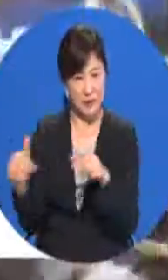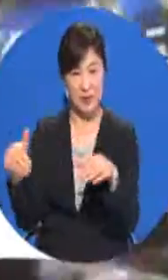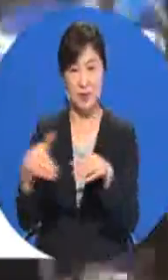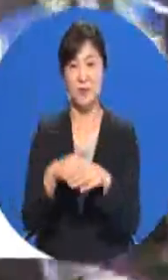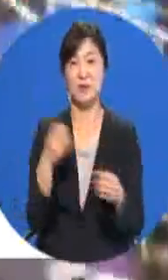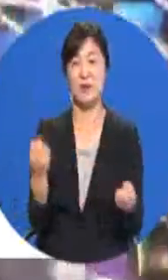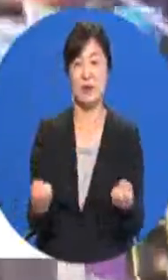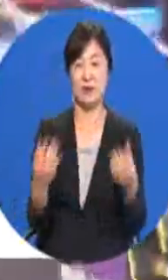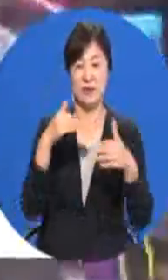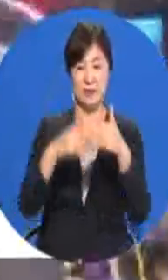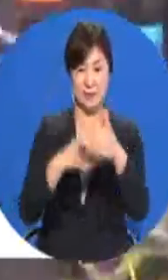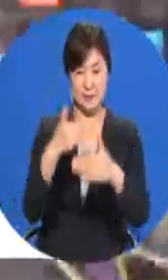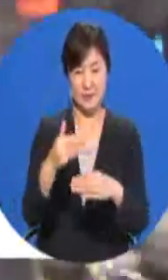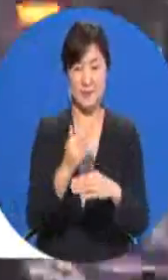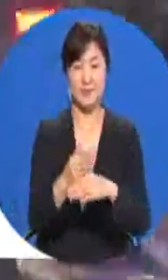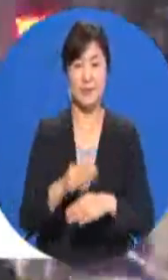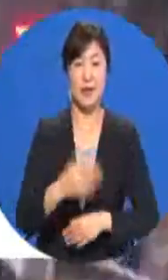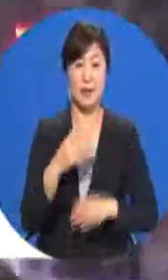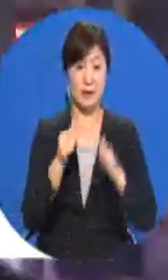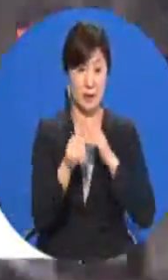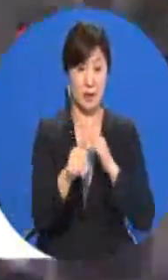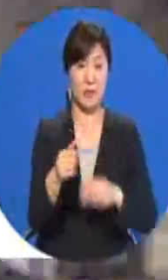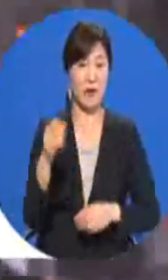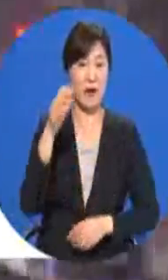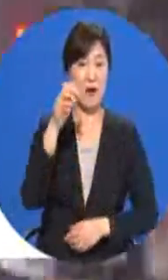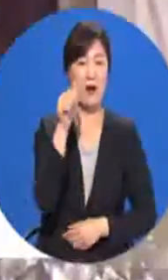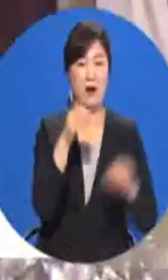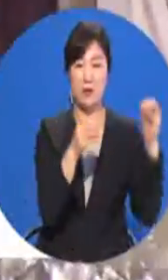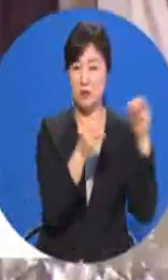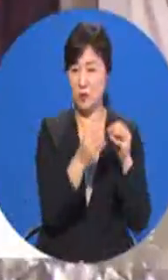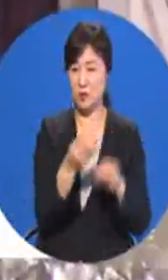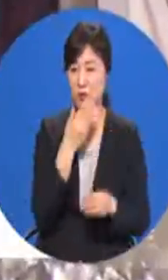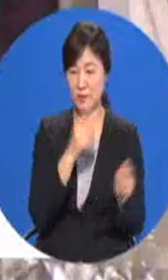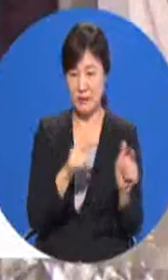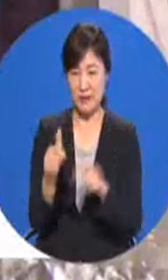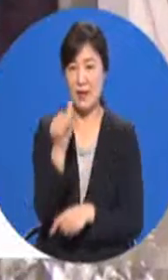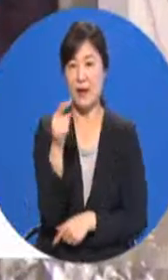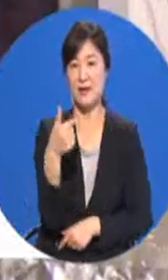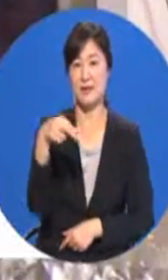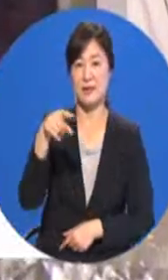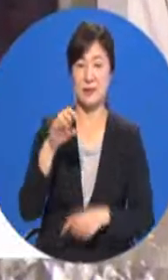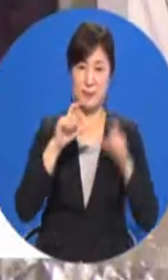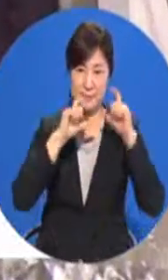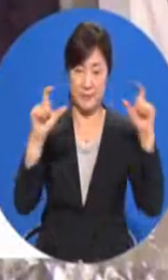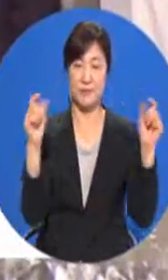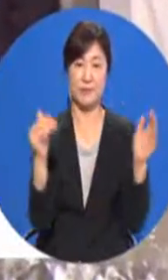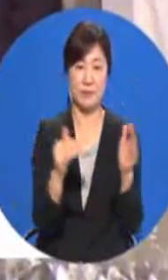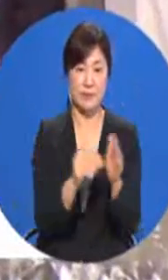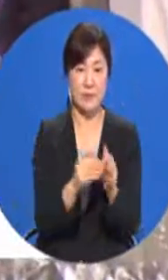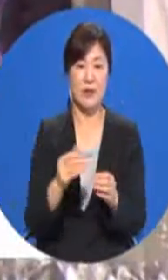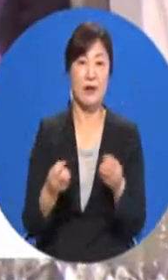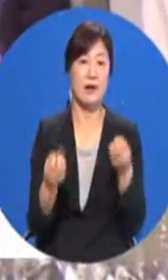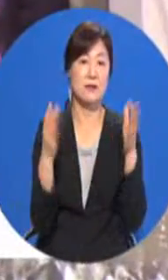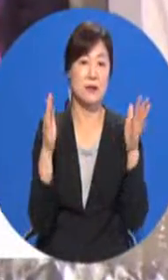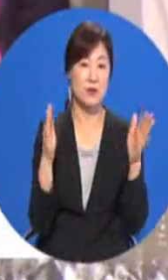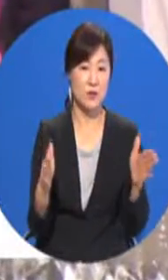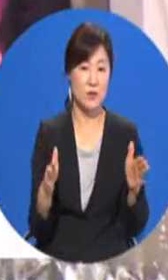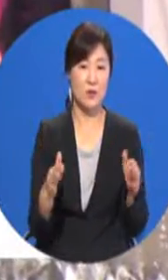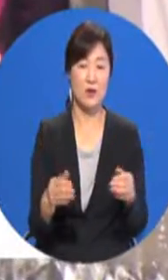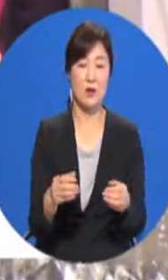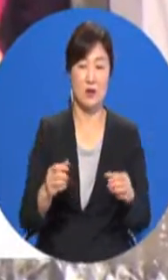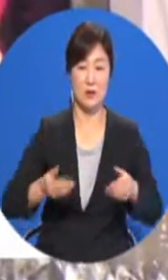구성됩니다. 또 순천의 대표 음식인 한정식을 순천 한상으로 선포했으며 행사 기간 향토 음식